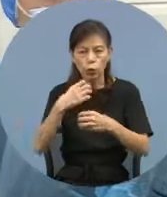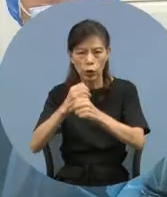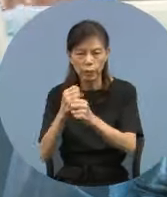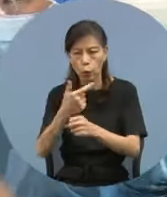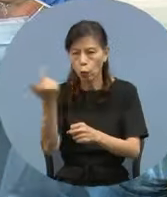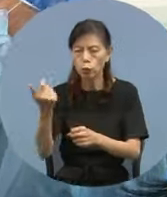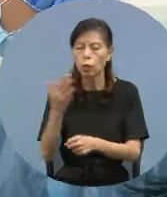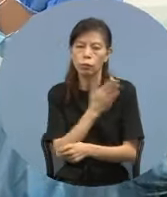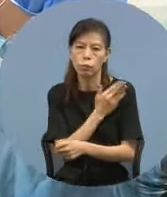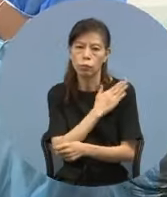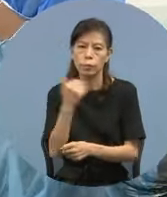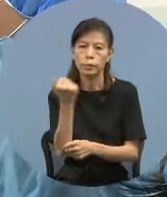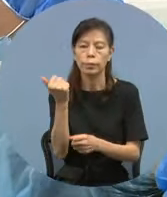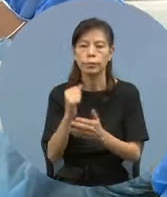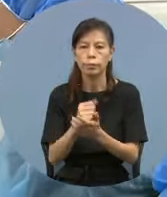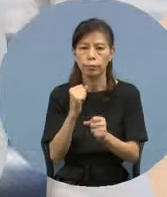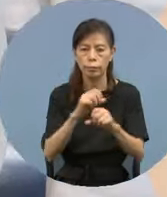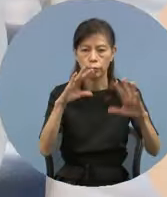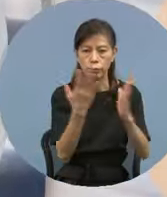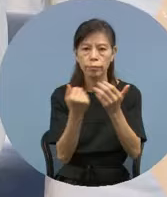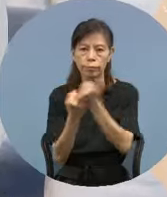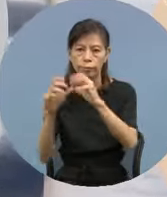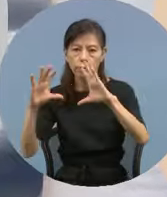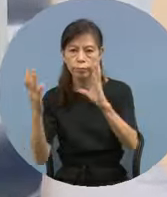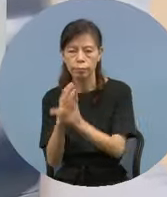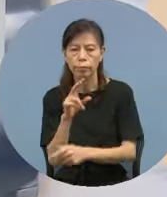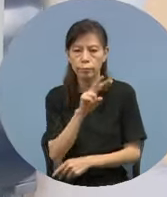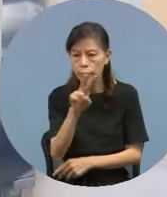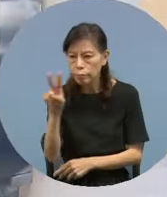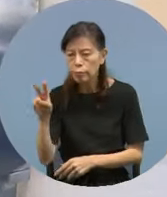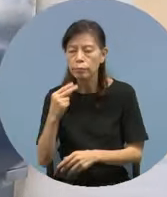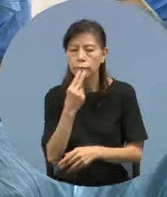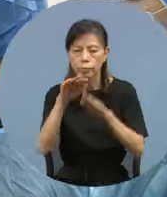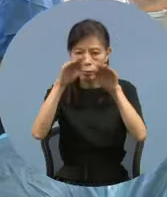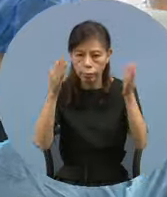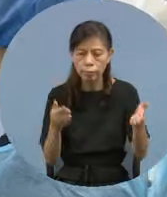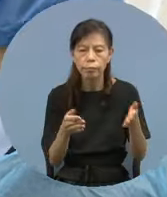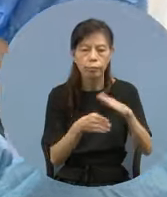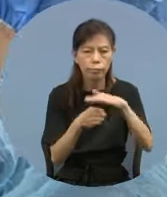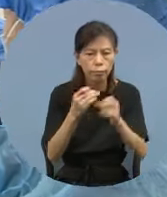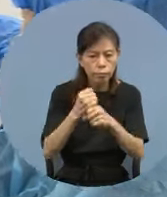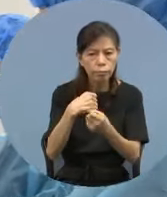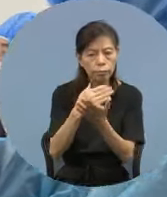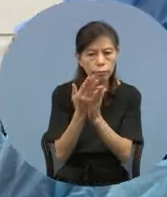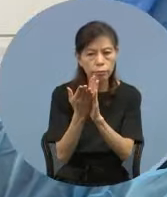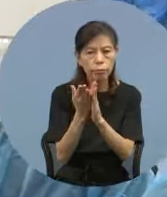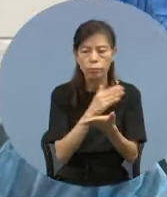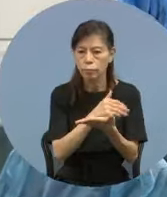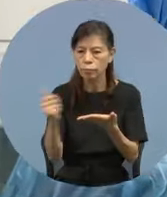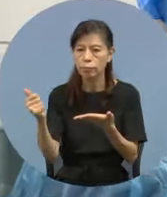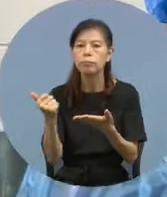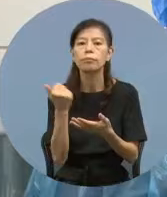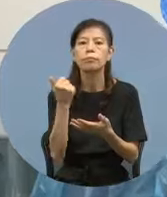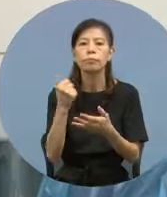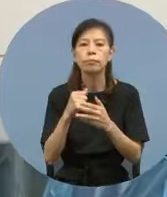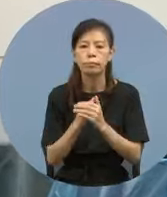測。工作組和支援隊視察臨時氣膜實驗室之後，確認各方面準備工作進度